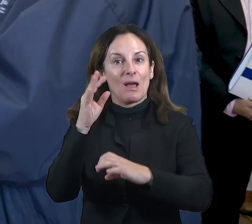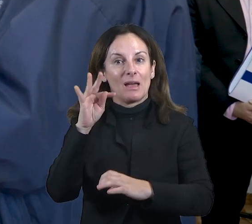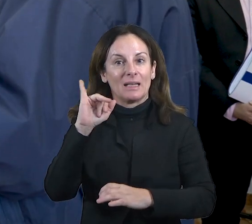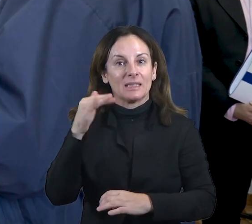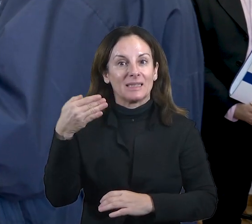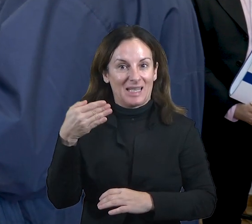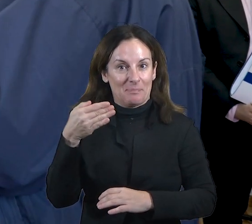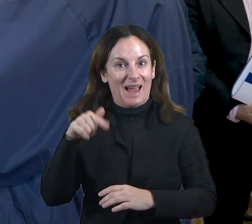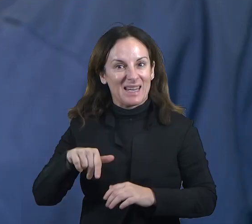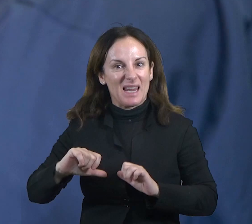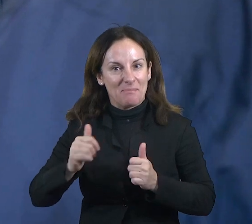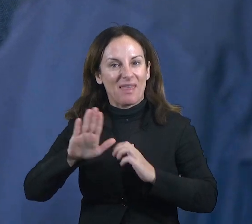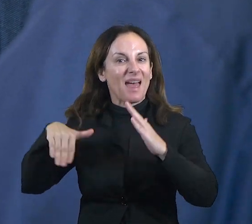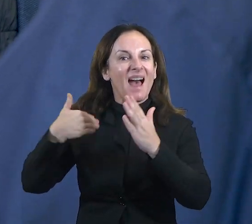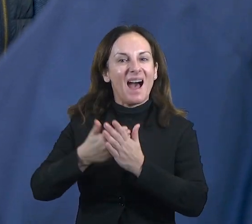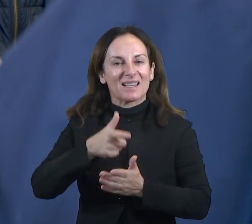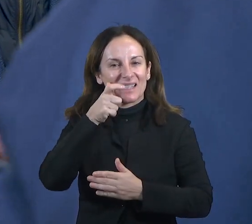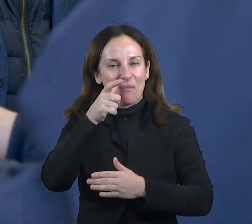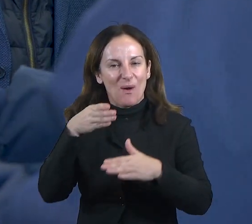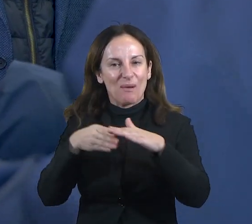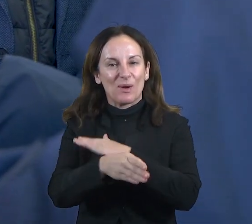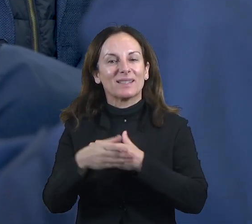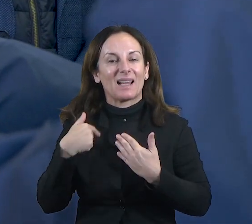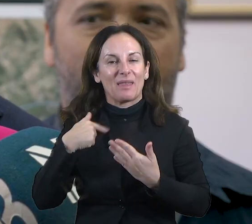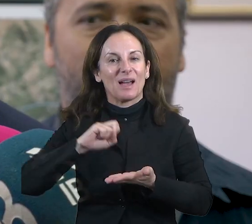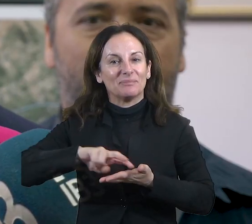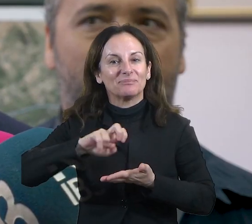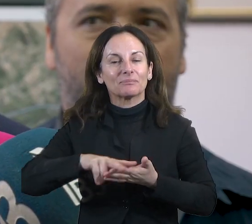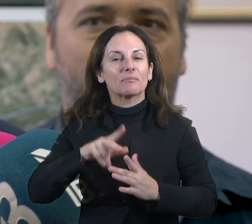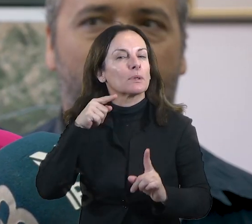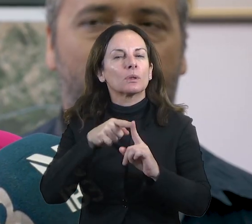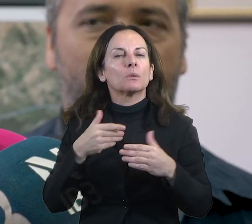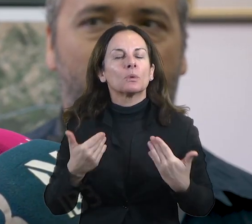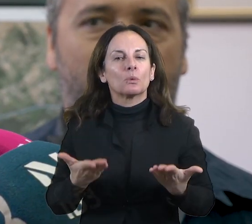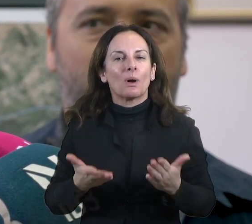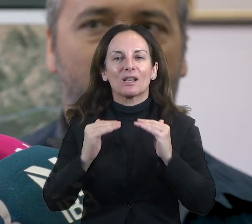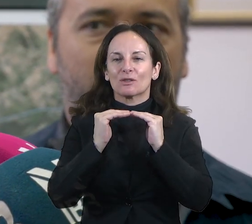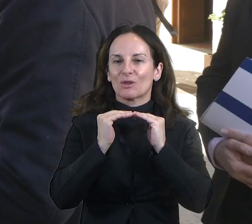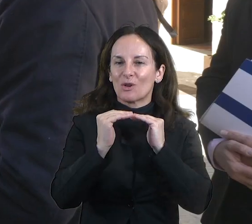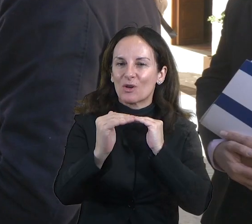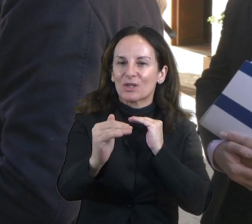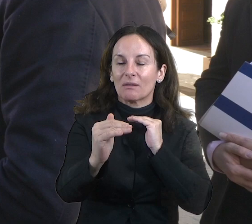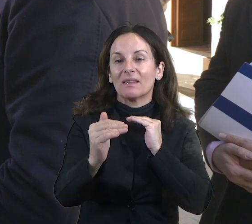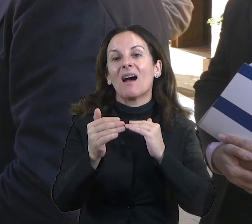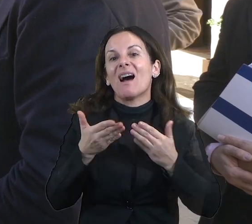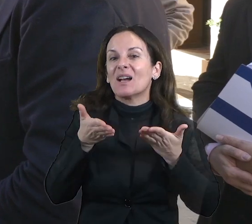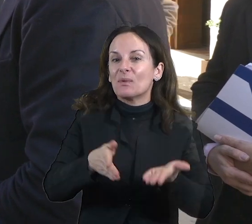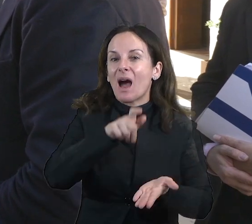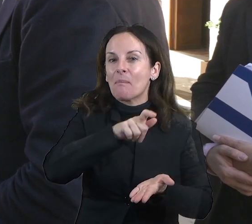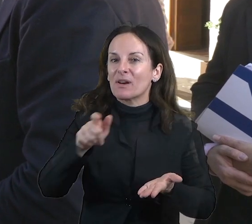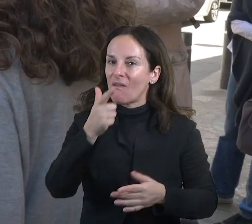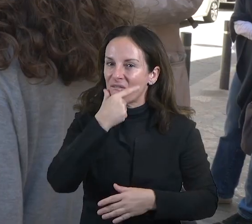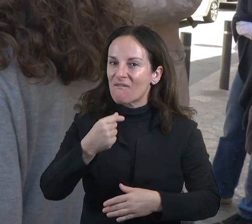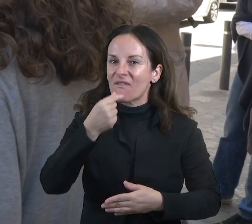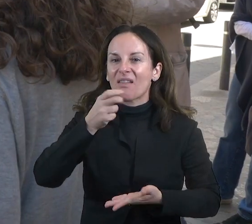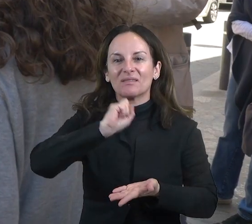l'entrada d'aquest nucli. Per aquest motiu, i amb un aspecte de sostenibilitat i d'ajudar a que la gent se pugui desplaçar a